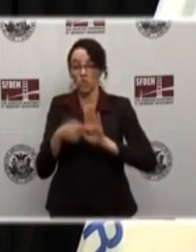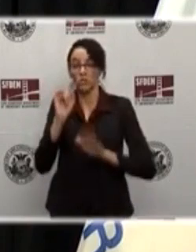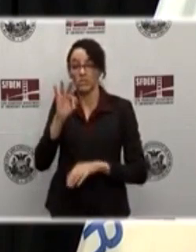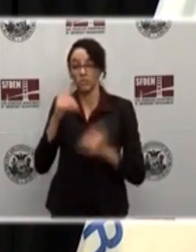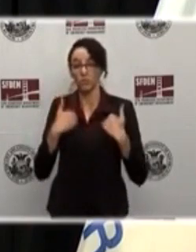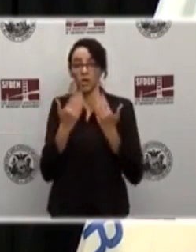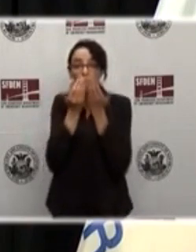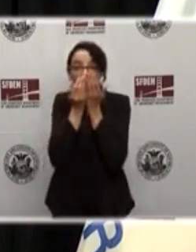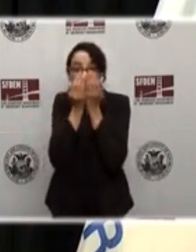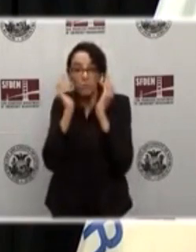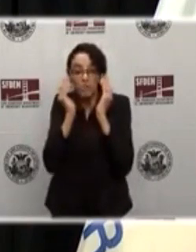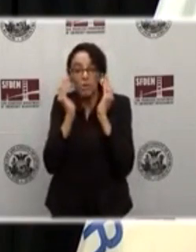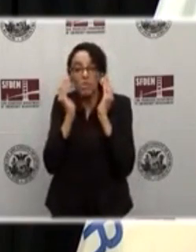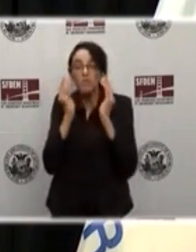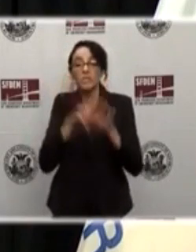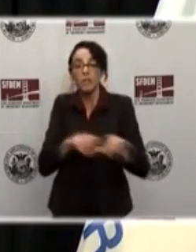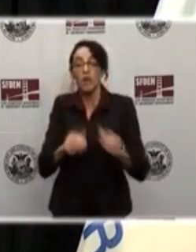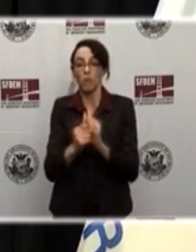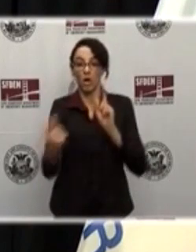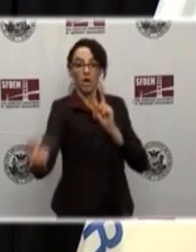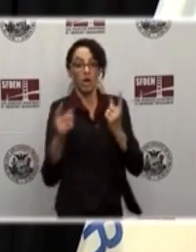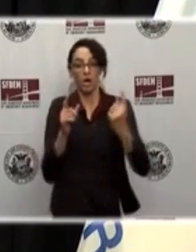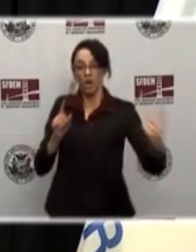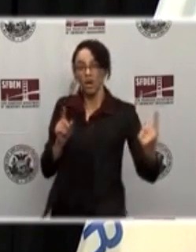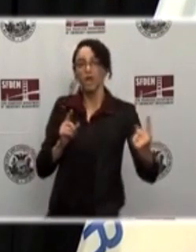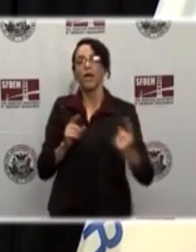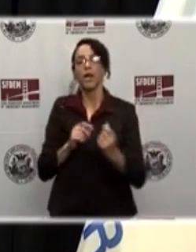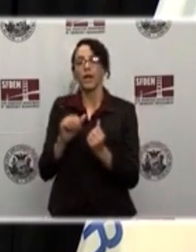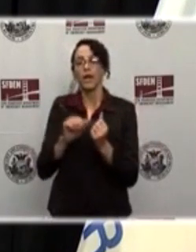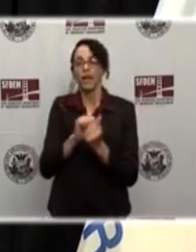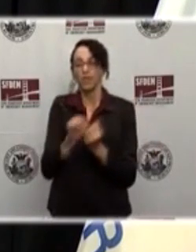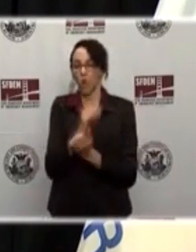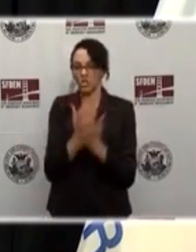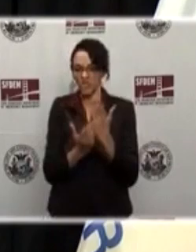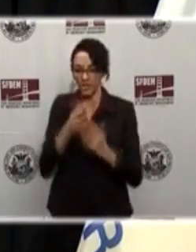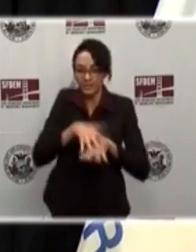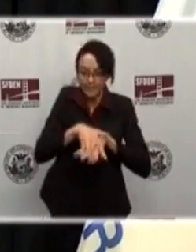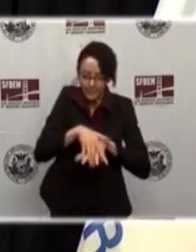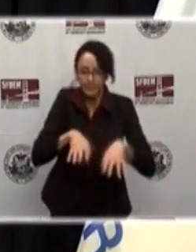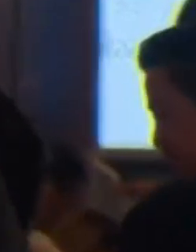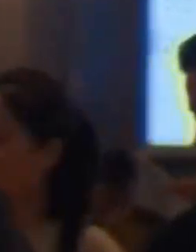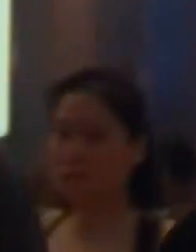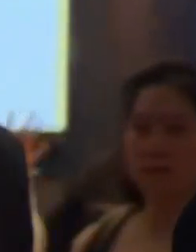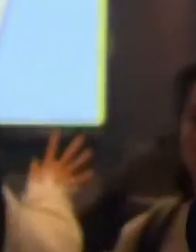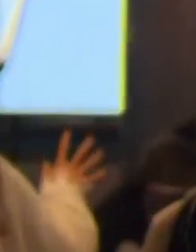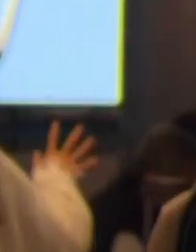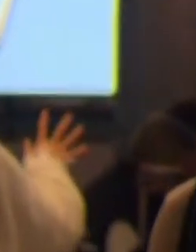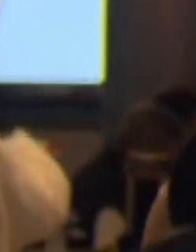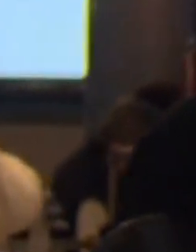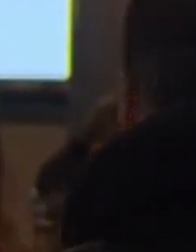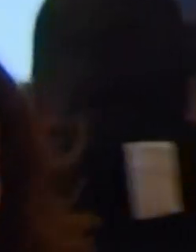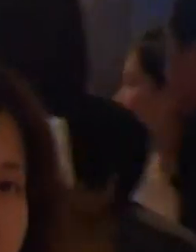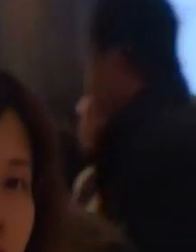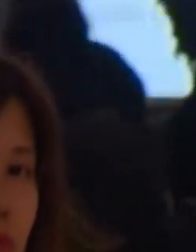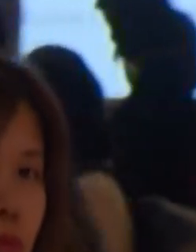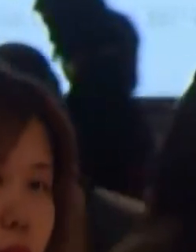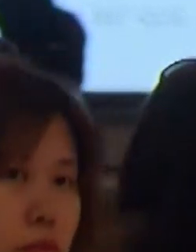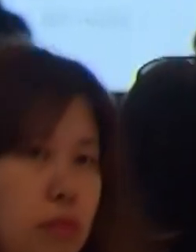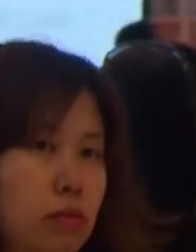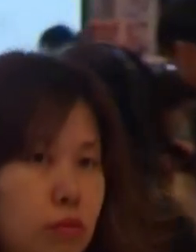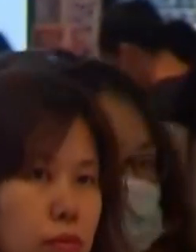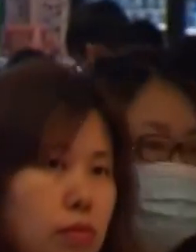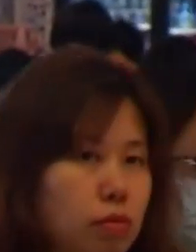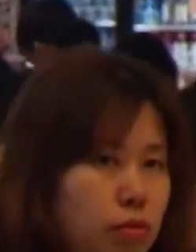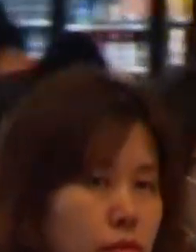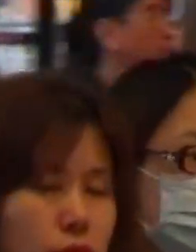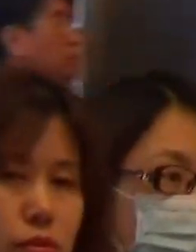hand washing, which we have always recommended, may prevent additional transmission of the coronavirus. 卫生官员说，布面罩可以